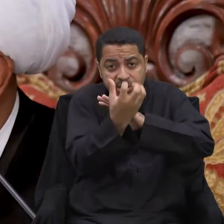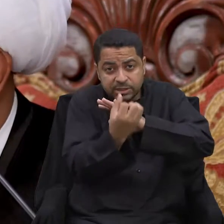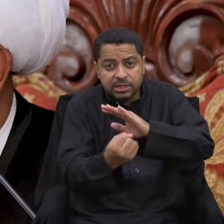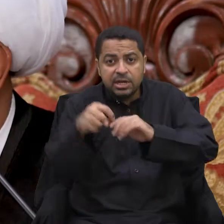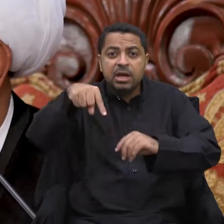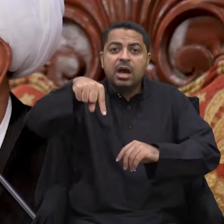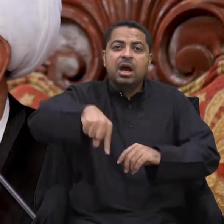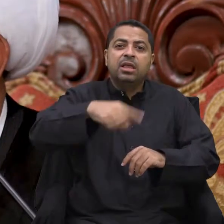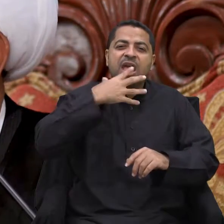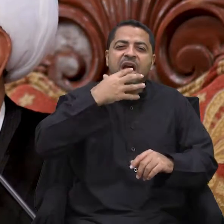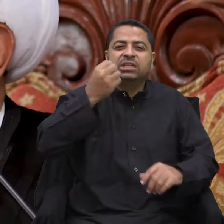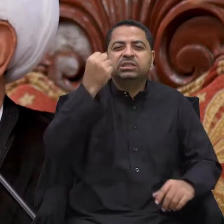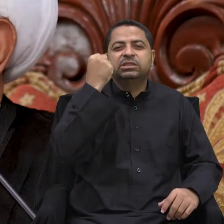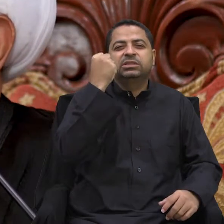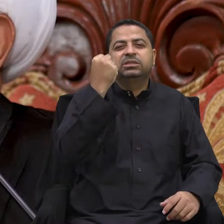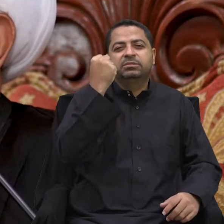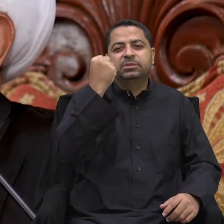الليلة.